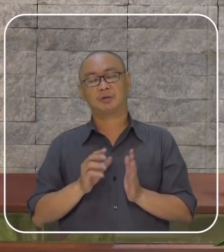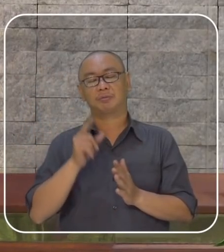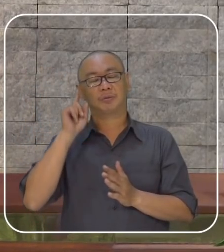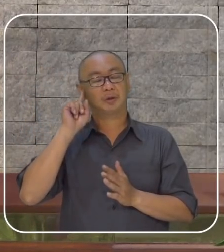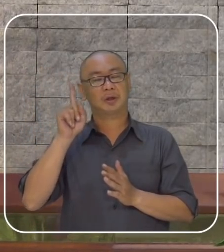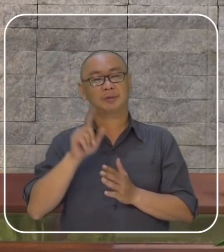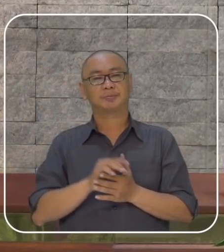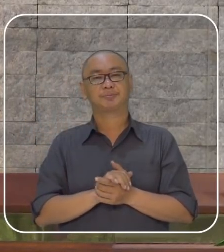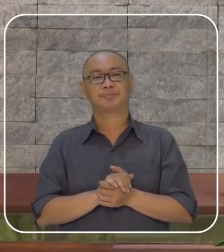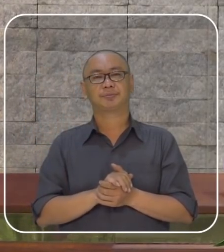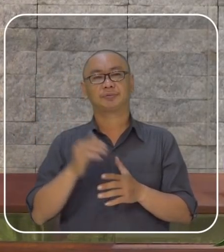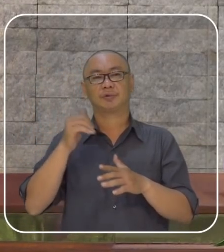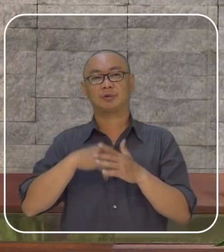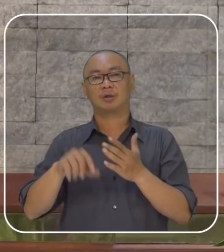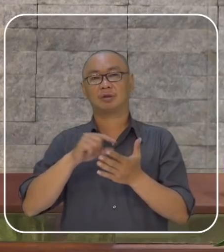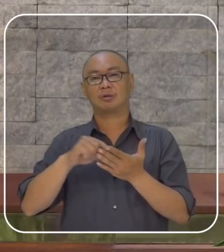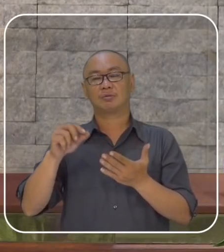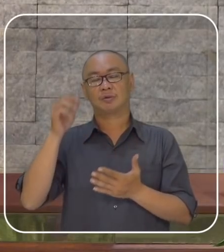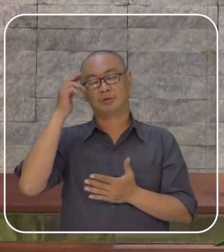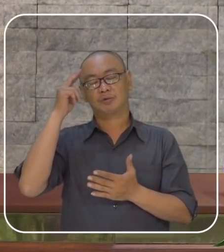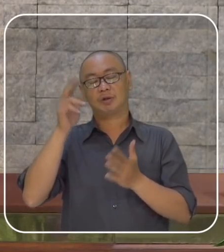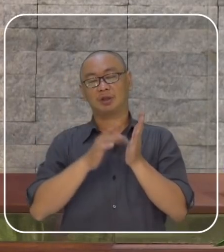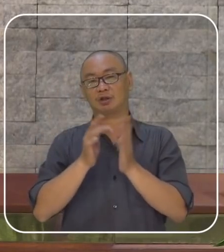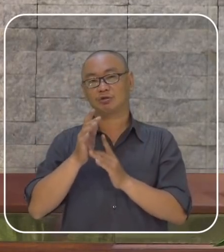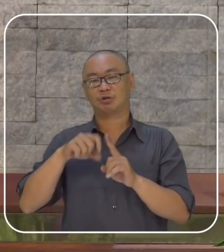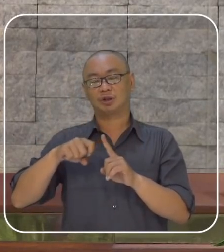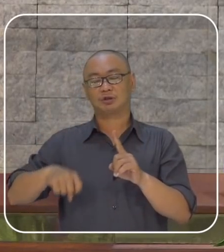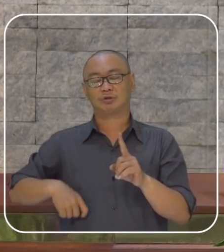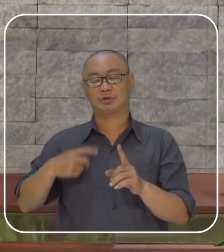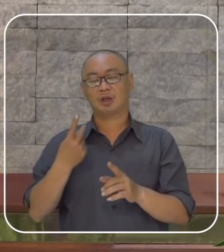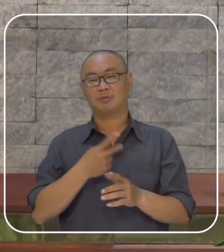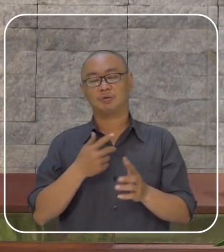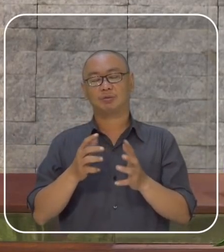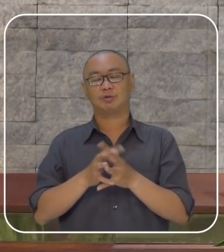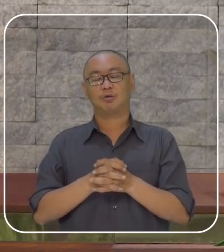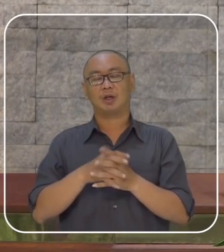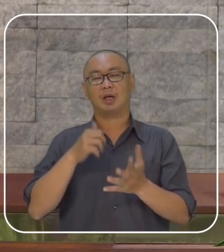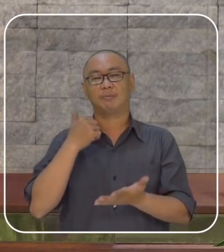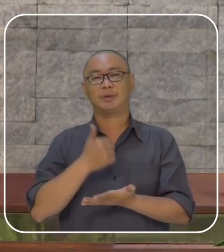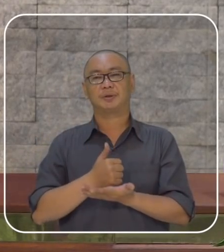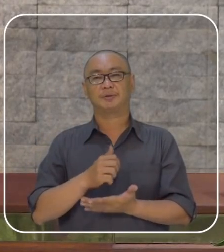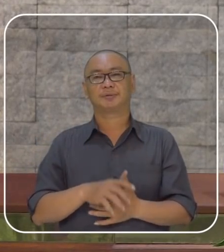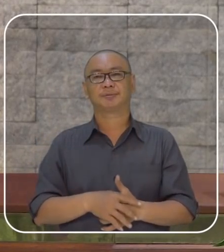mendengarkannya. Di dalam nama Tuhan Yesus Kristus kami berdoa. Amin.